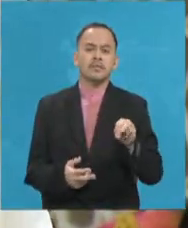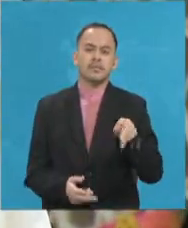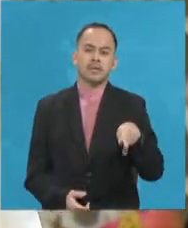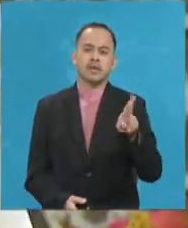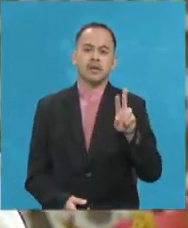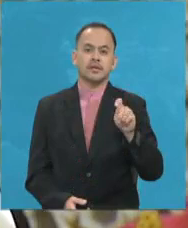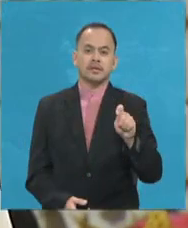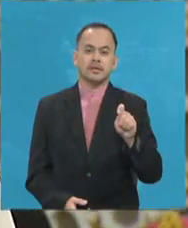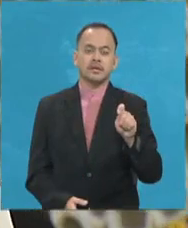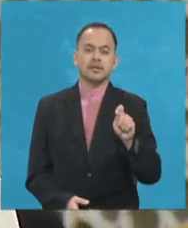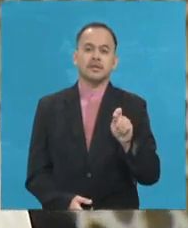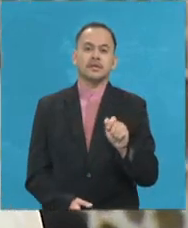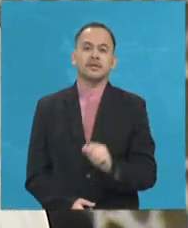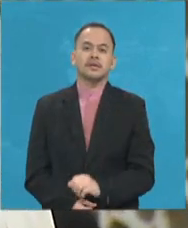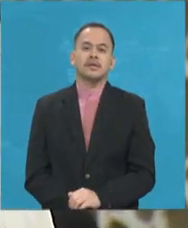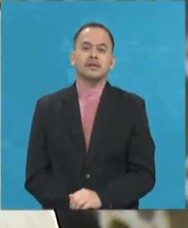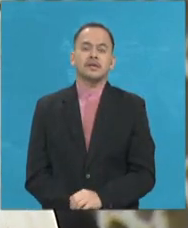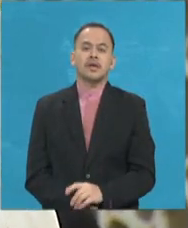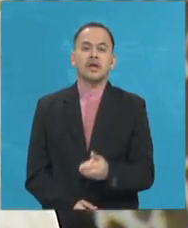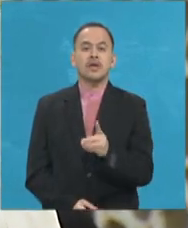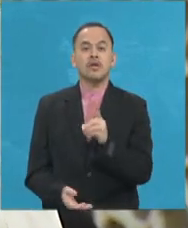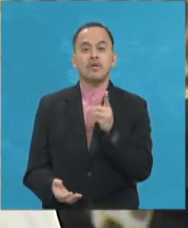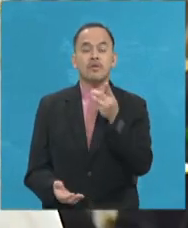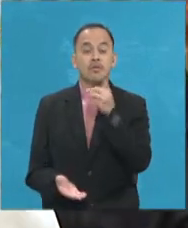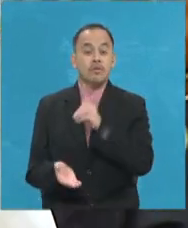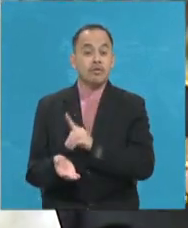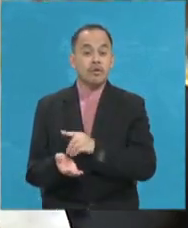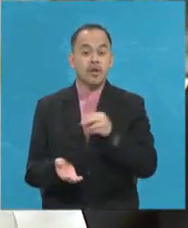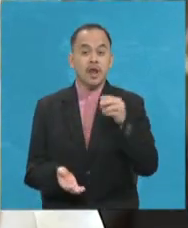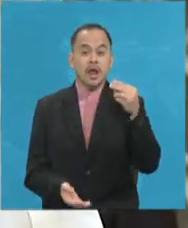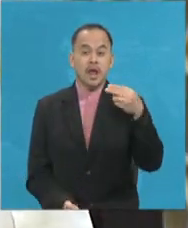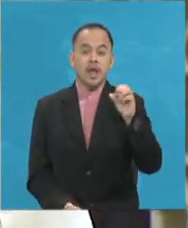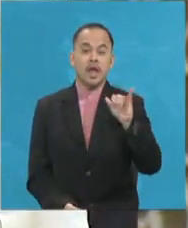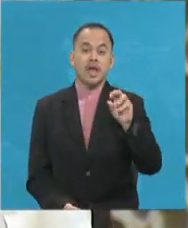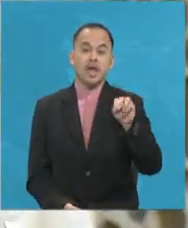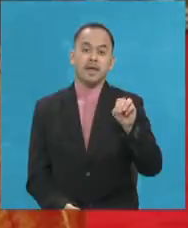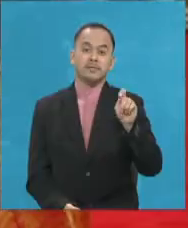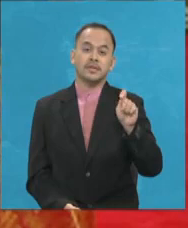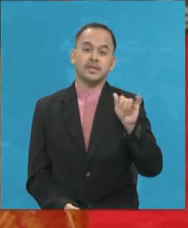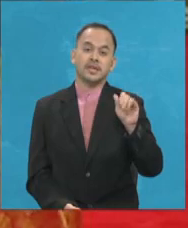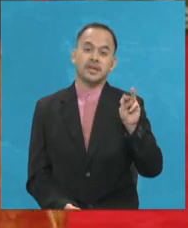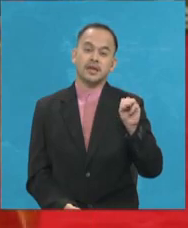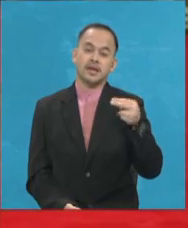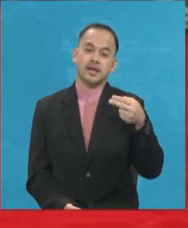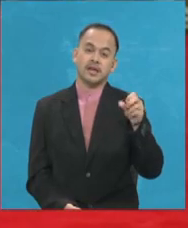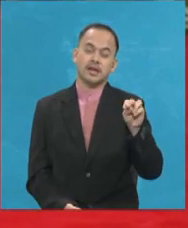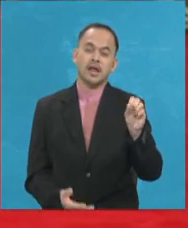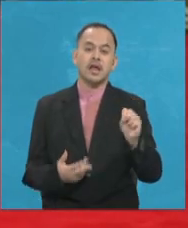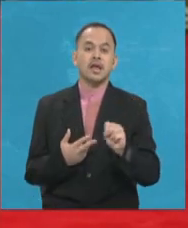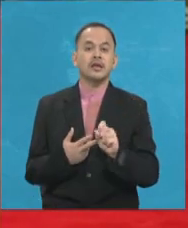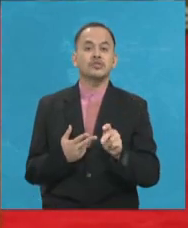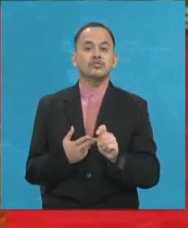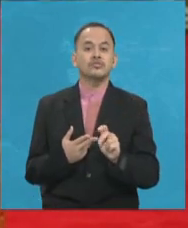dan pelancongan Doctor dayang Nur mt.han binti Haji Abdul Razak siose tetap